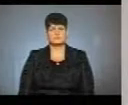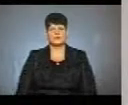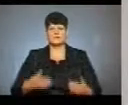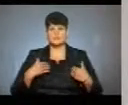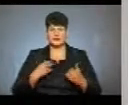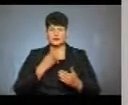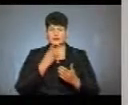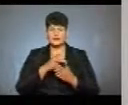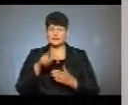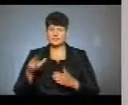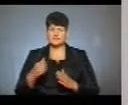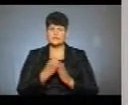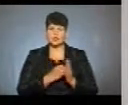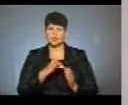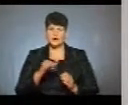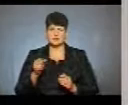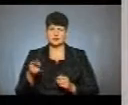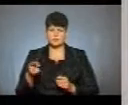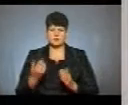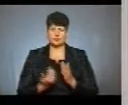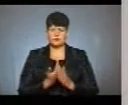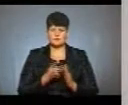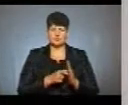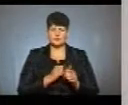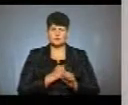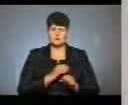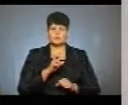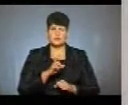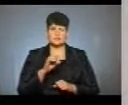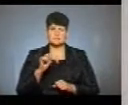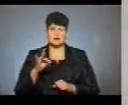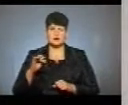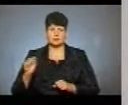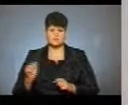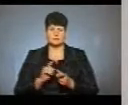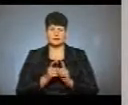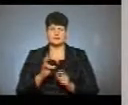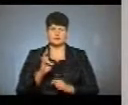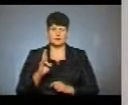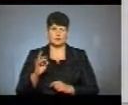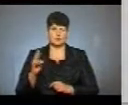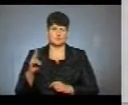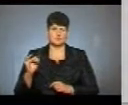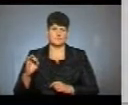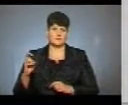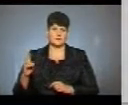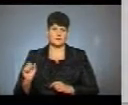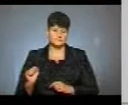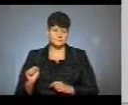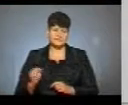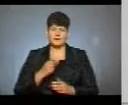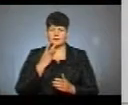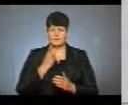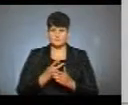Вітаю глядачів телеканалу ЮА Тернопіль. В ефірі новини. У студії Богдана Сарабун. Сурдопереклад Надія Коцовська. Дивіться